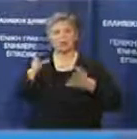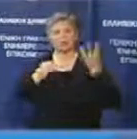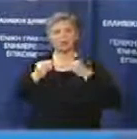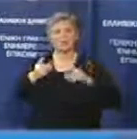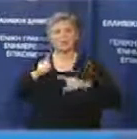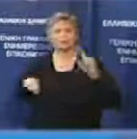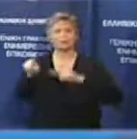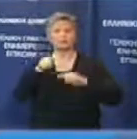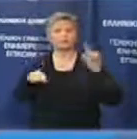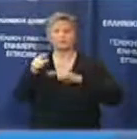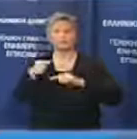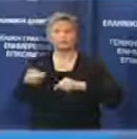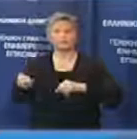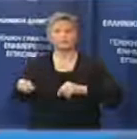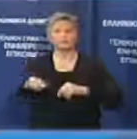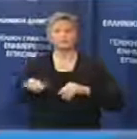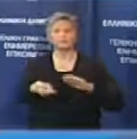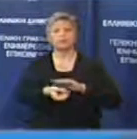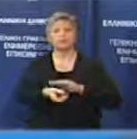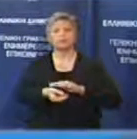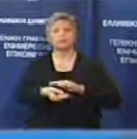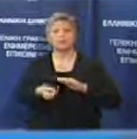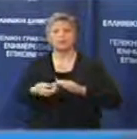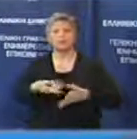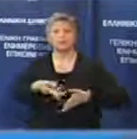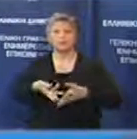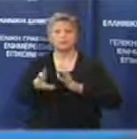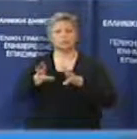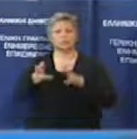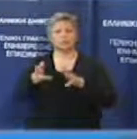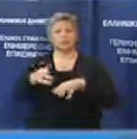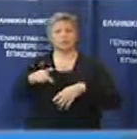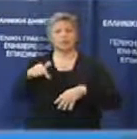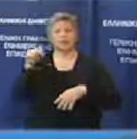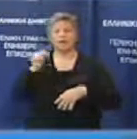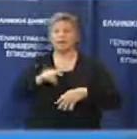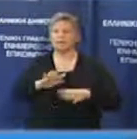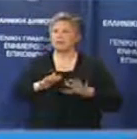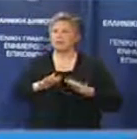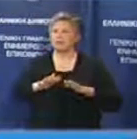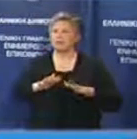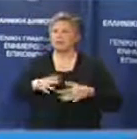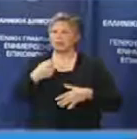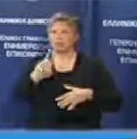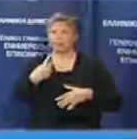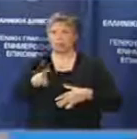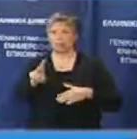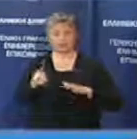Απ' την άλλη, πέρασαν κάποιοι πρόσφυγες, εκτός από περίπου 200, οι οποίοι